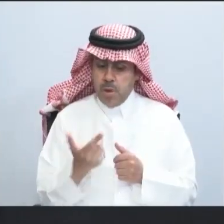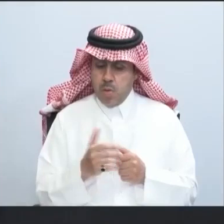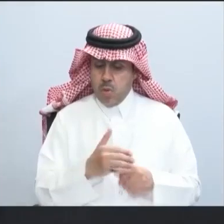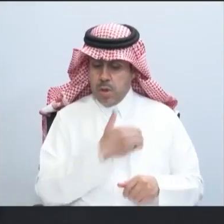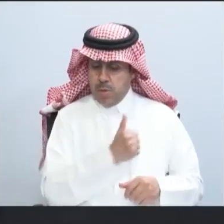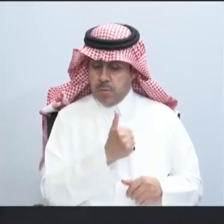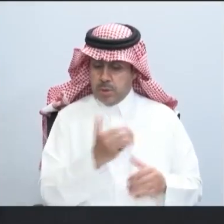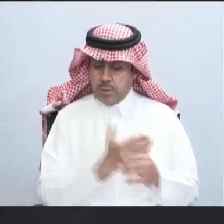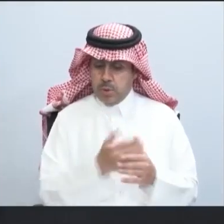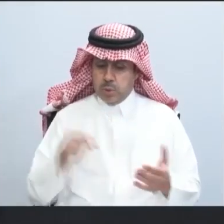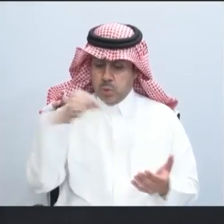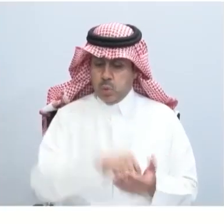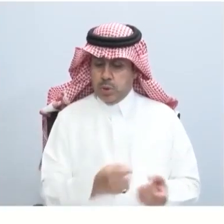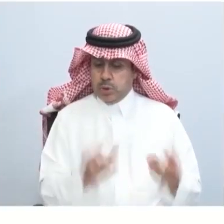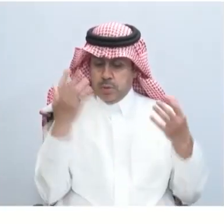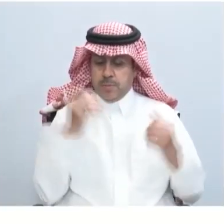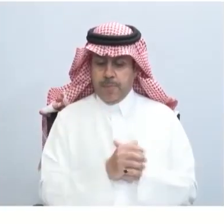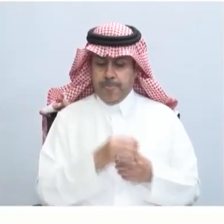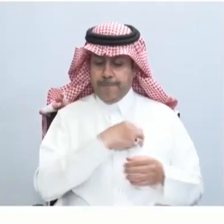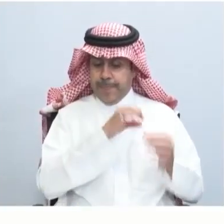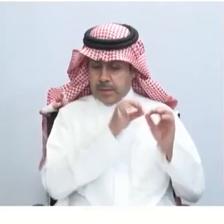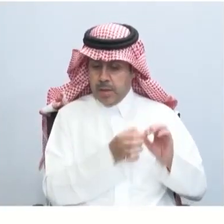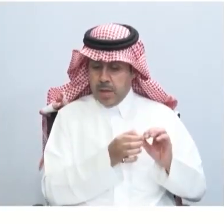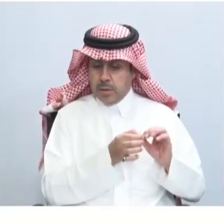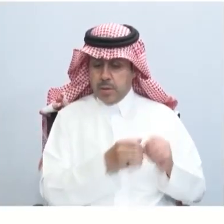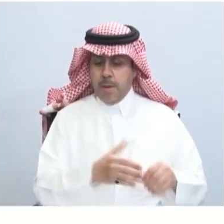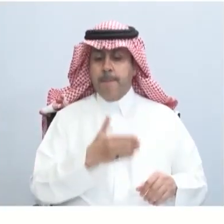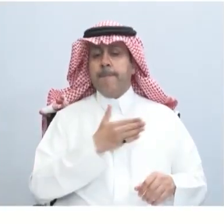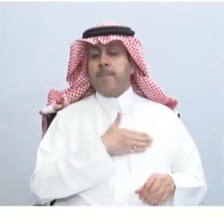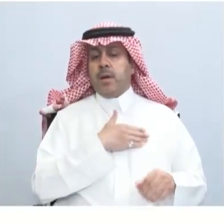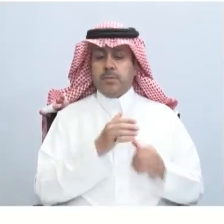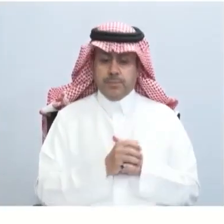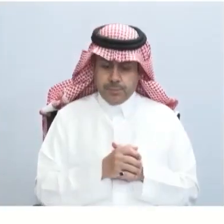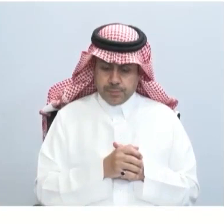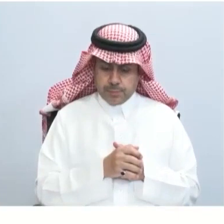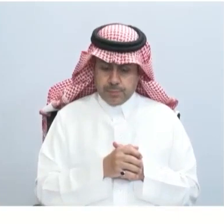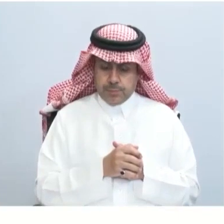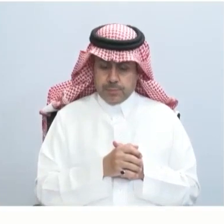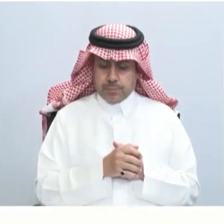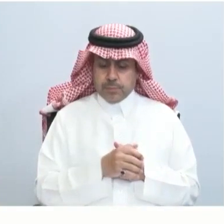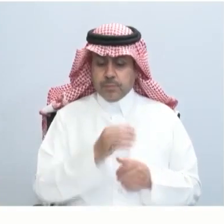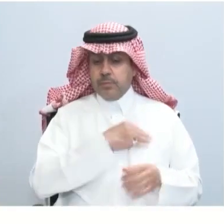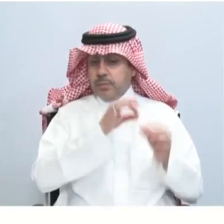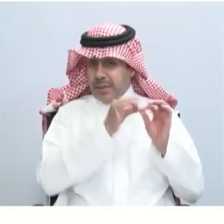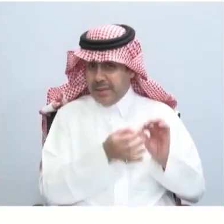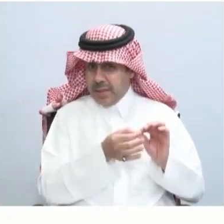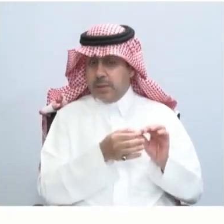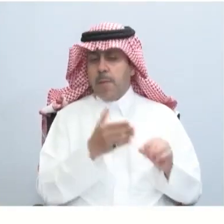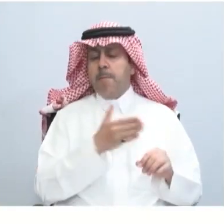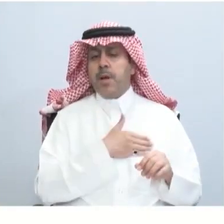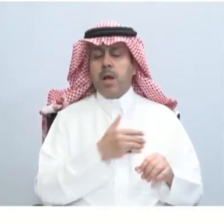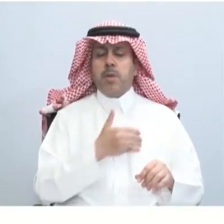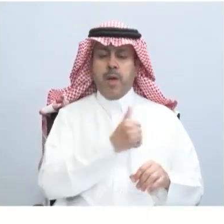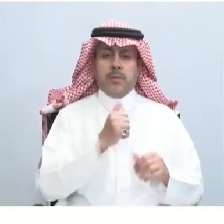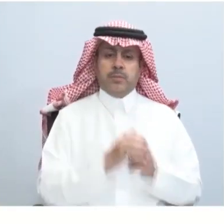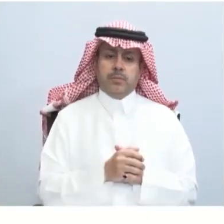تعريفه ظاهر امامكم اعتقاد بماذا القلب ان يكون قلبك معتقد للايمان لكل اركان